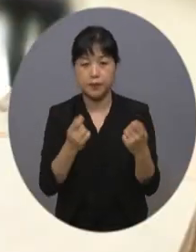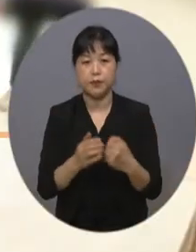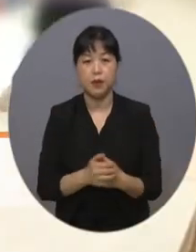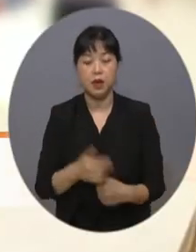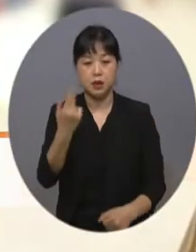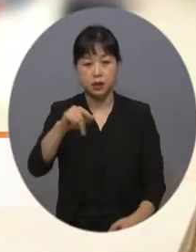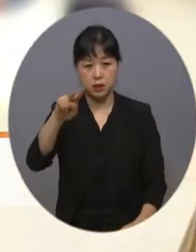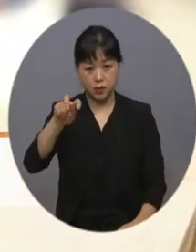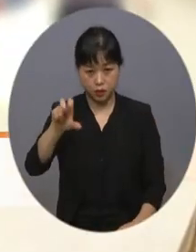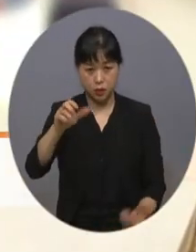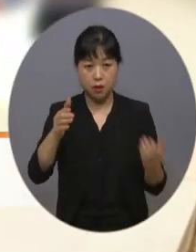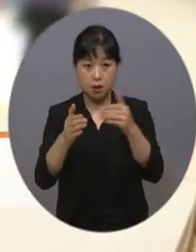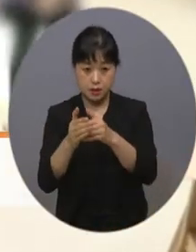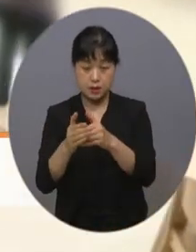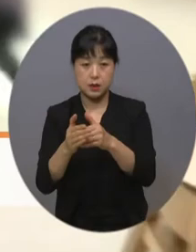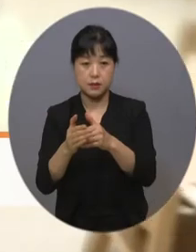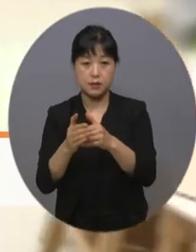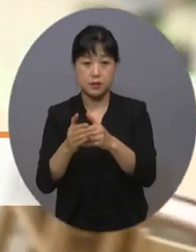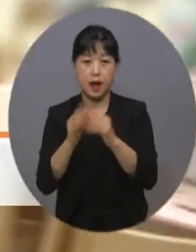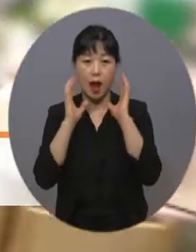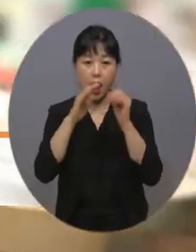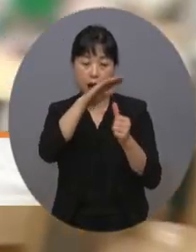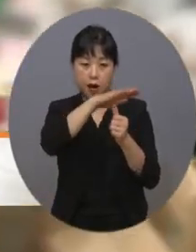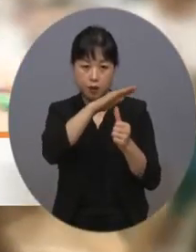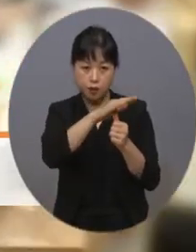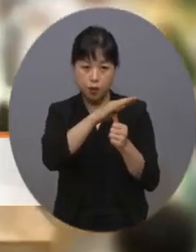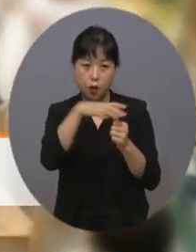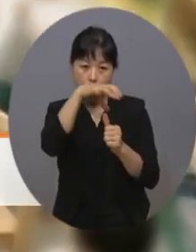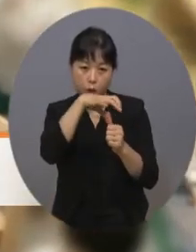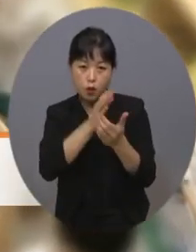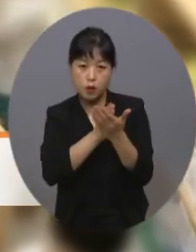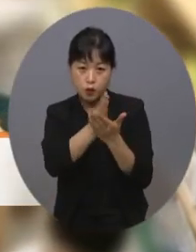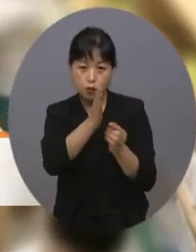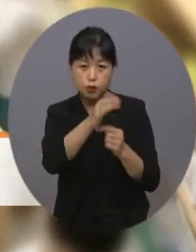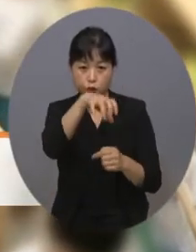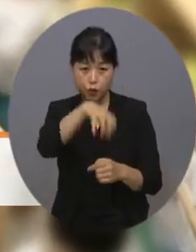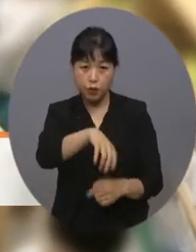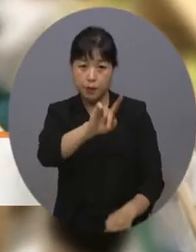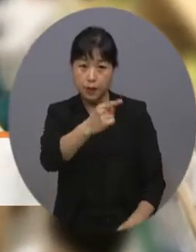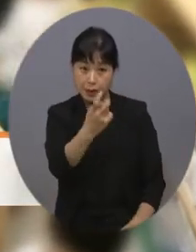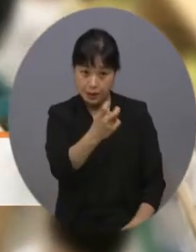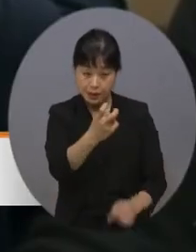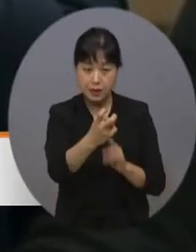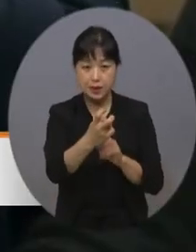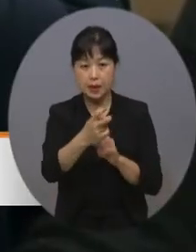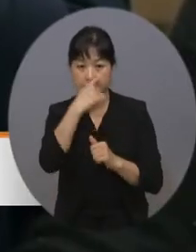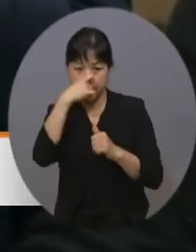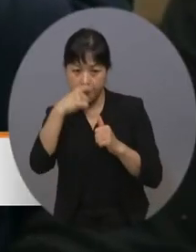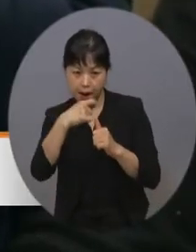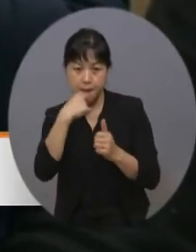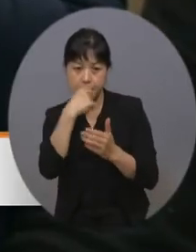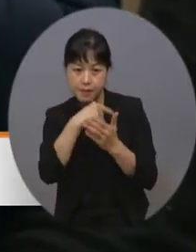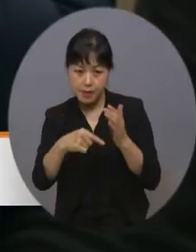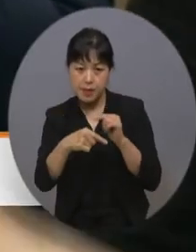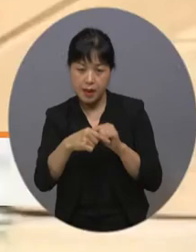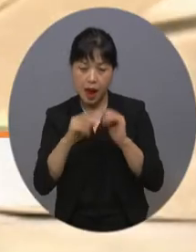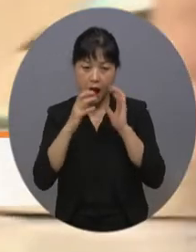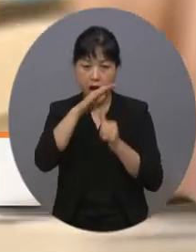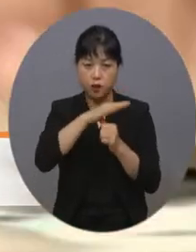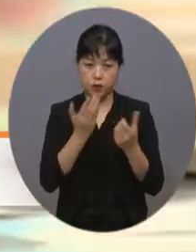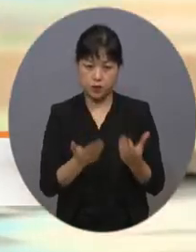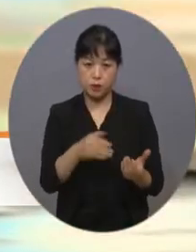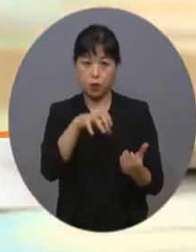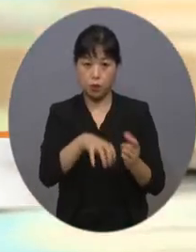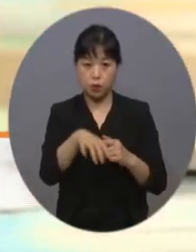아울러 2025년까지 아동보호 전문기관 120개, 학대 피해 아동쉼터 240개를